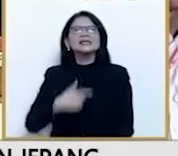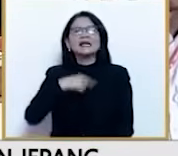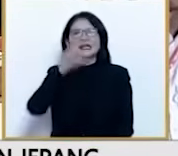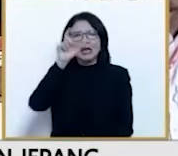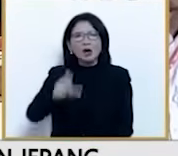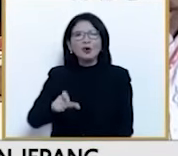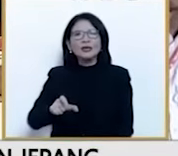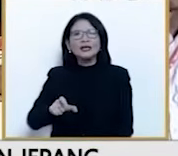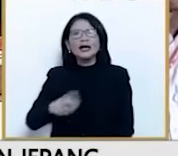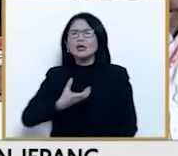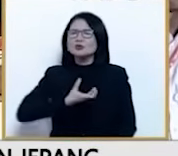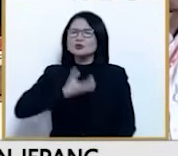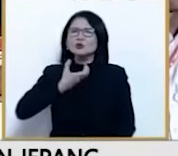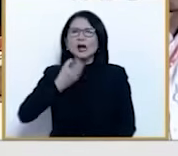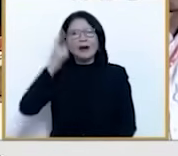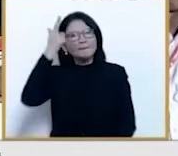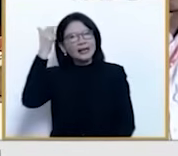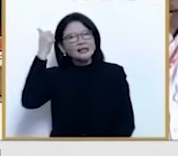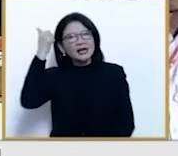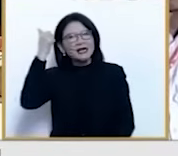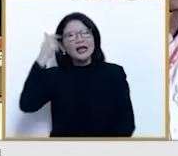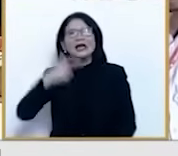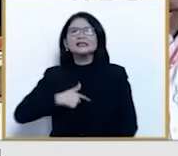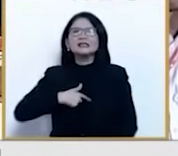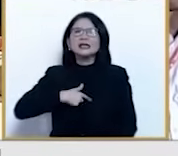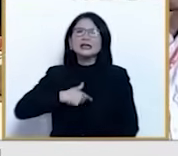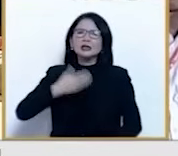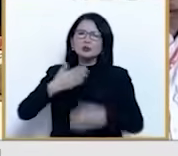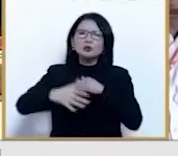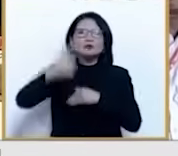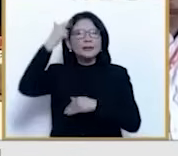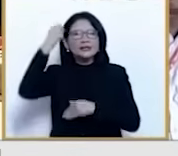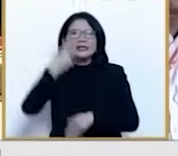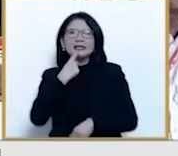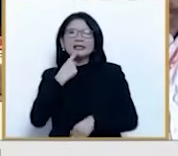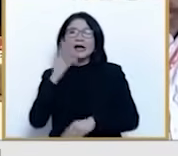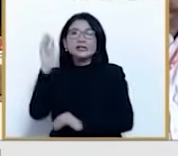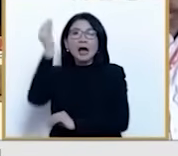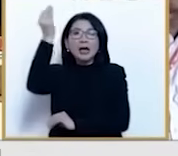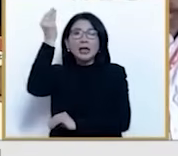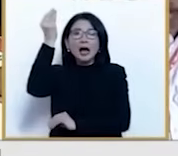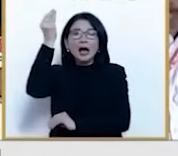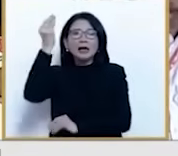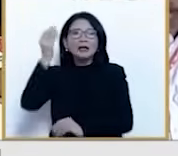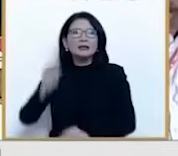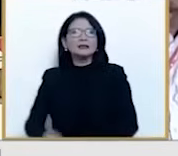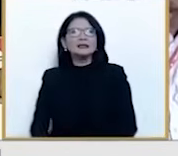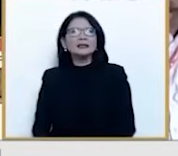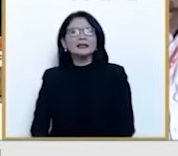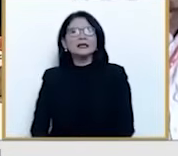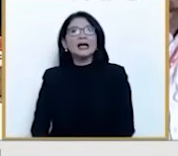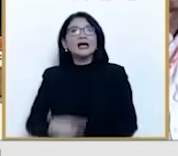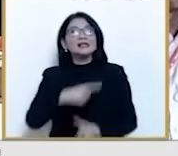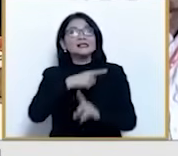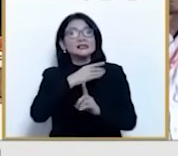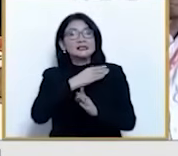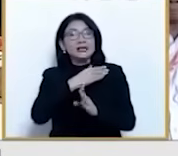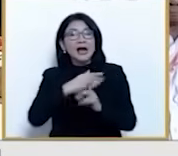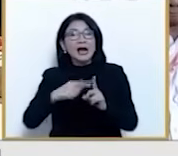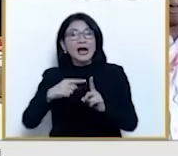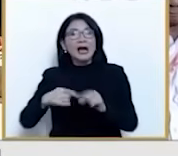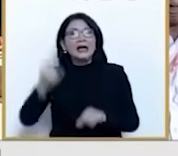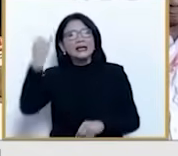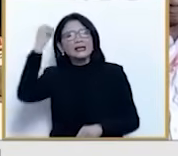yang senang belajar. Saya akan terus belajar tentang Jakarta kalau nanti memimpin, karena setengah ide membangun